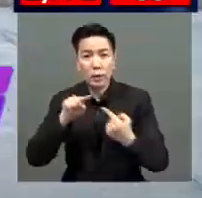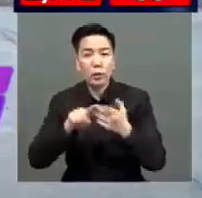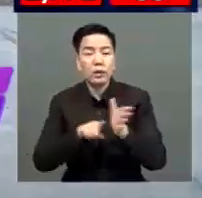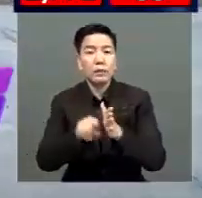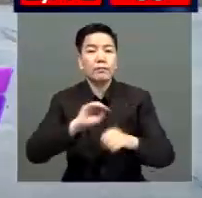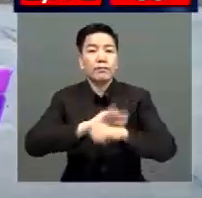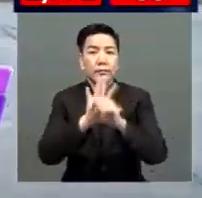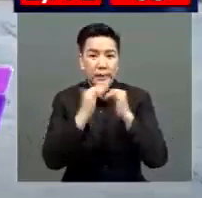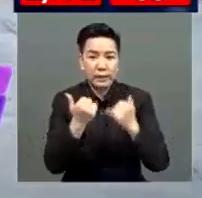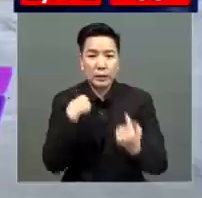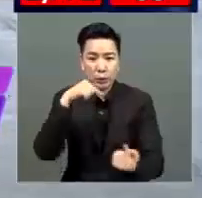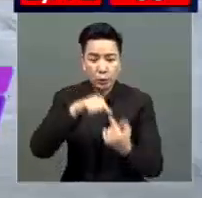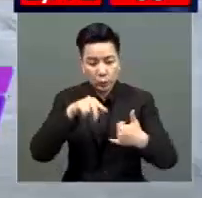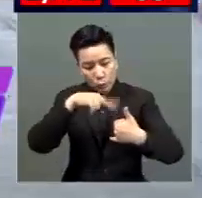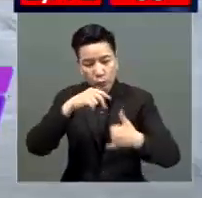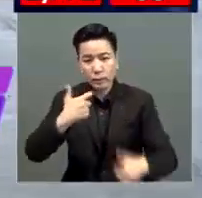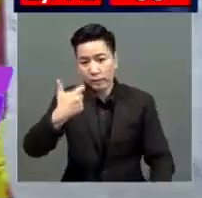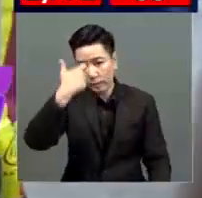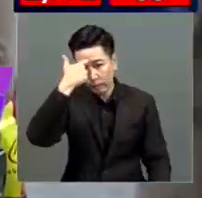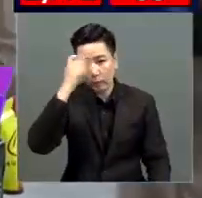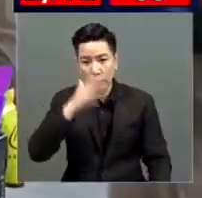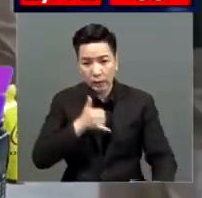แล้วไม่สำเร็จหรือว่ากลุ่มที่ได้รับสิทธิ์แต่ว่ายังไม่ได้รับเงินรวมทั้งกลุ่มที่ขอยืนทบทวนสิทธิ์กว่านี้ครับเป็นความร่วมมืออย่างหนึ่งคือกรมประชาสัมพันธ์เปิดพื้นที่นะครับให้ประชาชนเข้ามายื่นเรื่องร้องเรียนเพิ่มเติมครับโดยที่กรมประชาสัมพันธ์ได้ใช้พื้นที่บริเวณอาคารอเนกประสงค์ครับตังค์เป็นอาจเป็นจุดตั้งโต๊ะนะครับไม่ประชาชนนั้นยื่นเรื่องร้องเรียนและก็รับคำแนะนำจากเจ้าหน้าที่ที่กระทรวงการคลังจัดมานะครับมีมาตรการคัดกรองอย่างเข้มข้นตามมาตรการควบคุมการแพร่ระบาดไวรัสโควิช19ครับมีทั้งจุดตรวจวัดอุณหภูมิผู้ที่จะเข้าในพื้นที่จัดระเบียบแถวให้มีระยะห่างระหว่างบุคคลและกำหนดให้มีการสวมใส่หน้ากากอนามัยหรือว่าหน้ากากผ้านอกจากนี้ยังมีบริการอาหารและน้ำดื่มให้กับประชาชนที่ไป